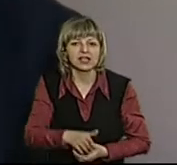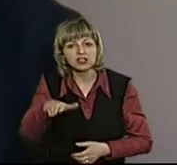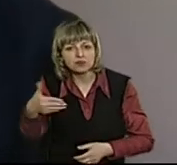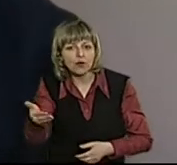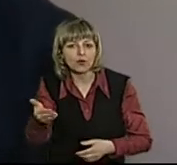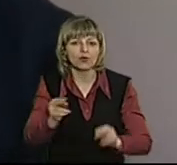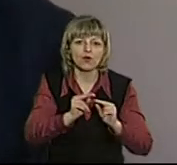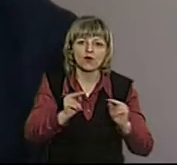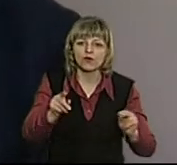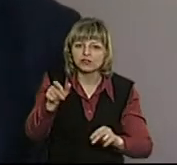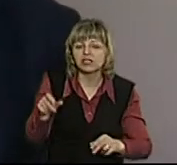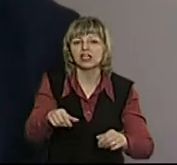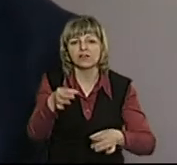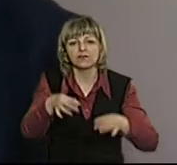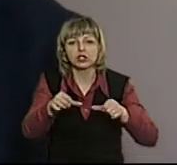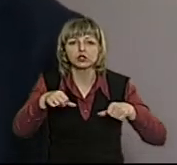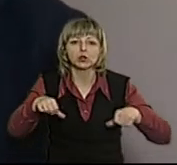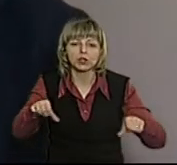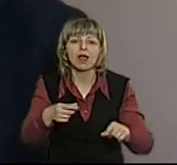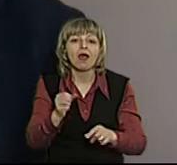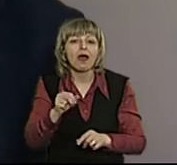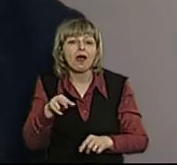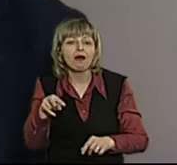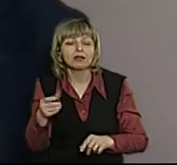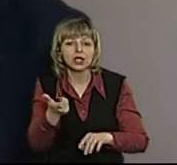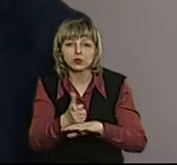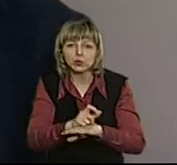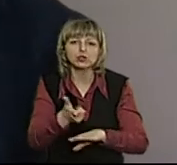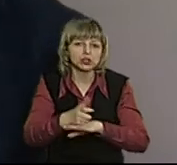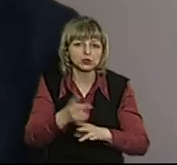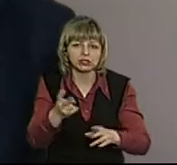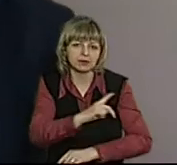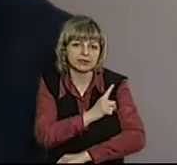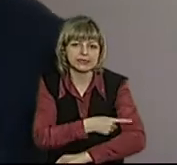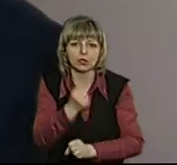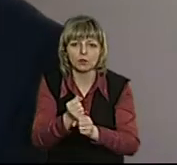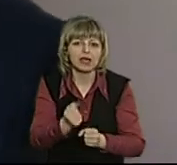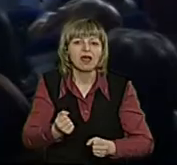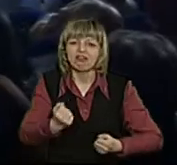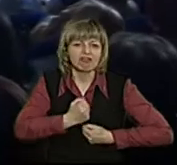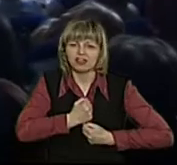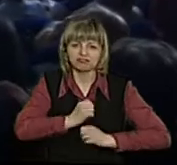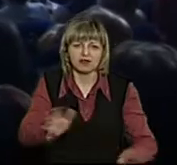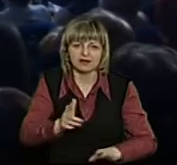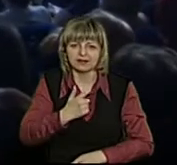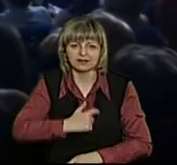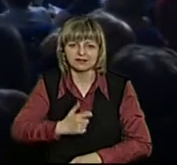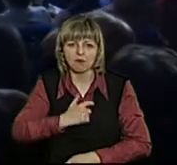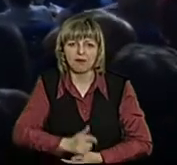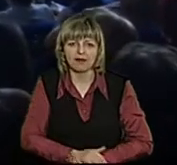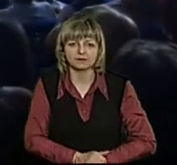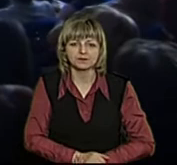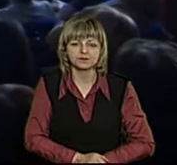слухачів, з боку журі і так далі. Але для цього треба, безумовно, дуже-дуже сильно працювати, не жаліючи себе.